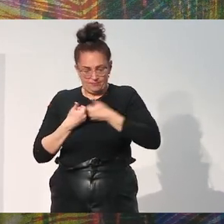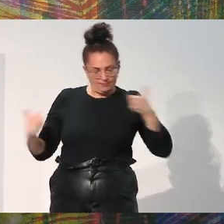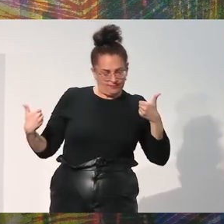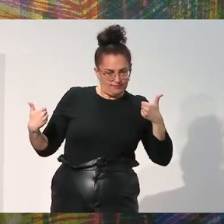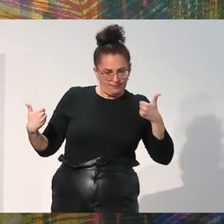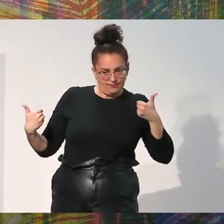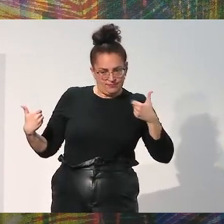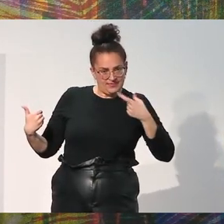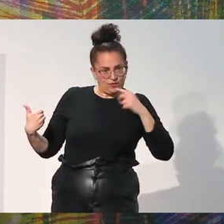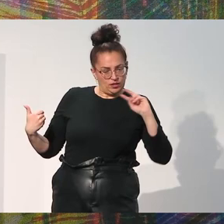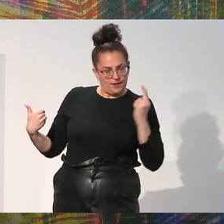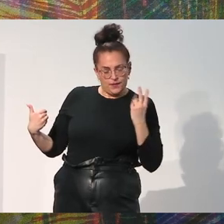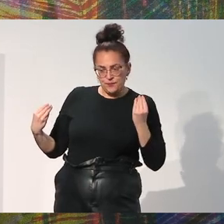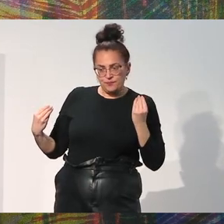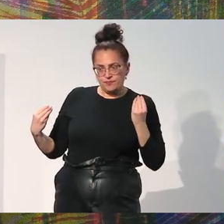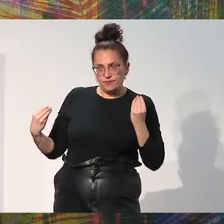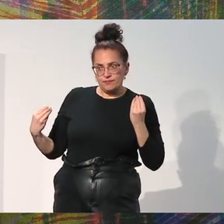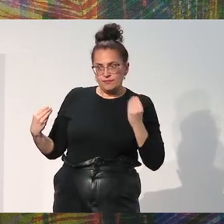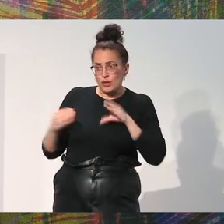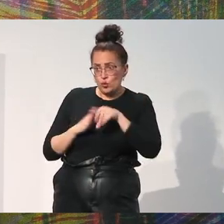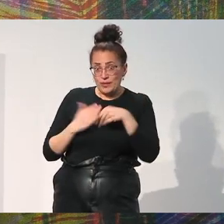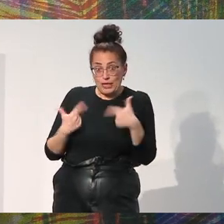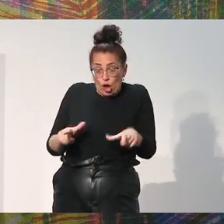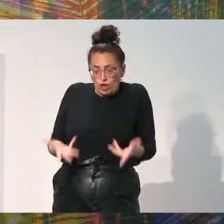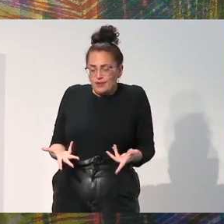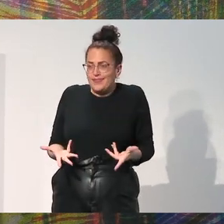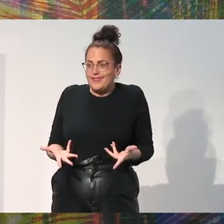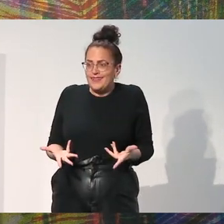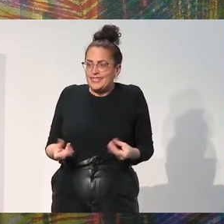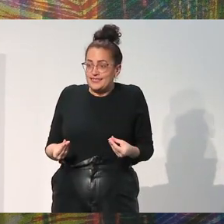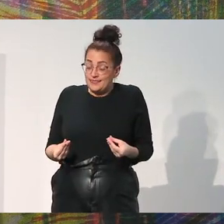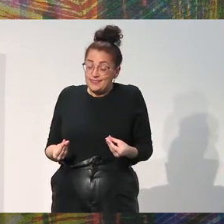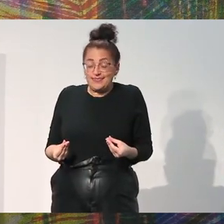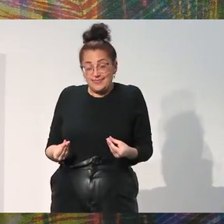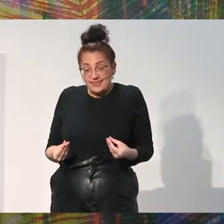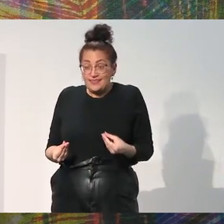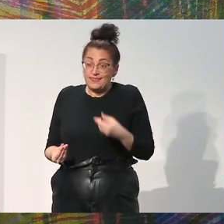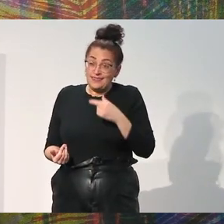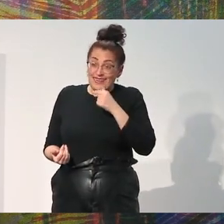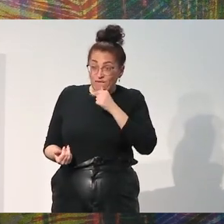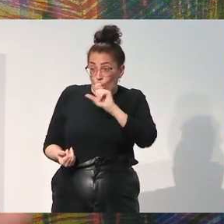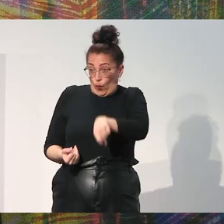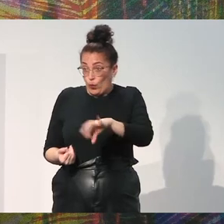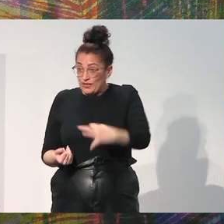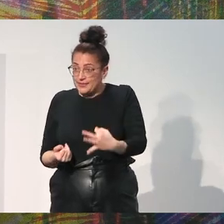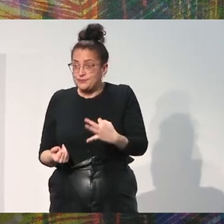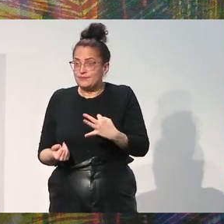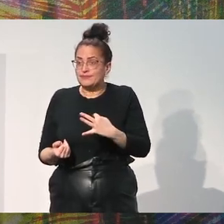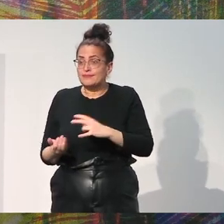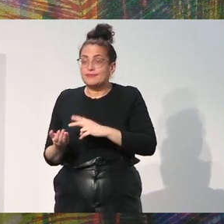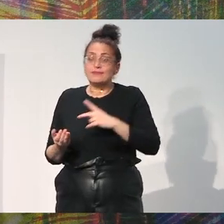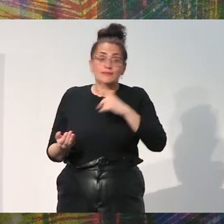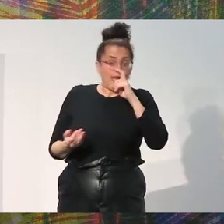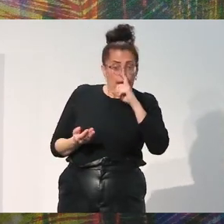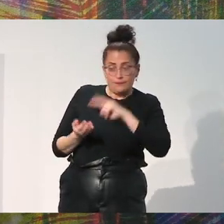le rapport à soi, le rapport à la langue, devient un rapport étranger. Donc cet effort-là, en fait, était à l'image de la traduction de l'arabe